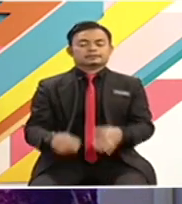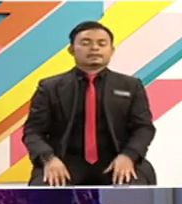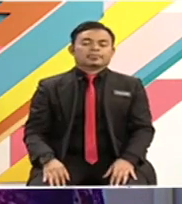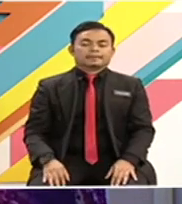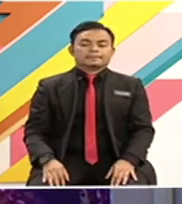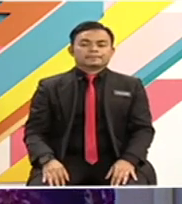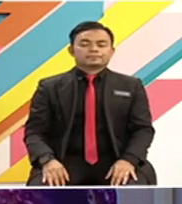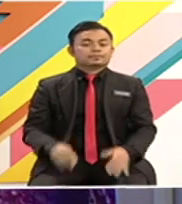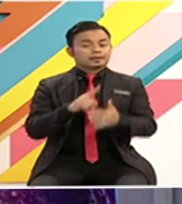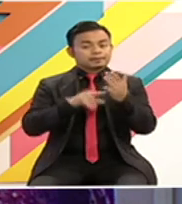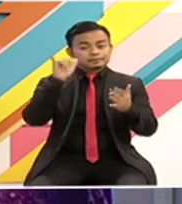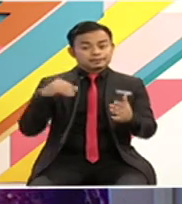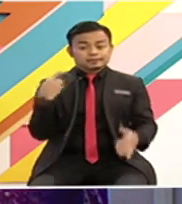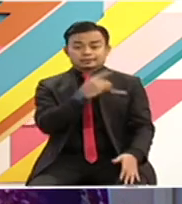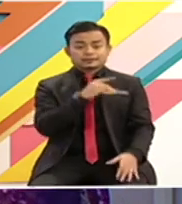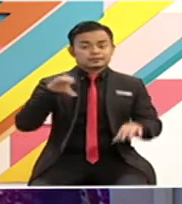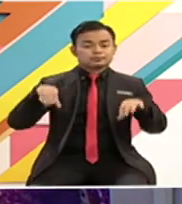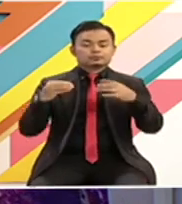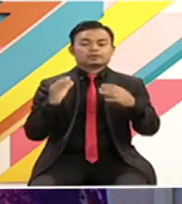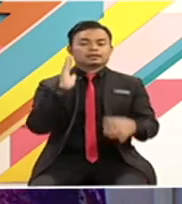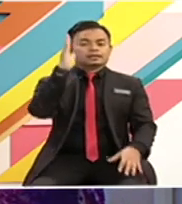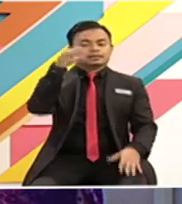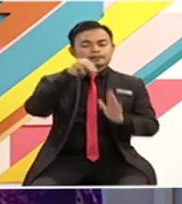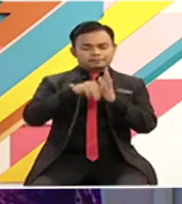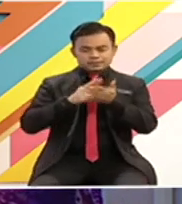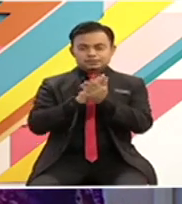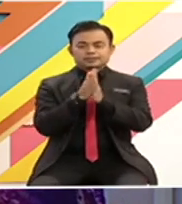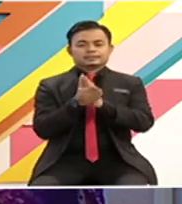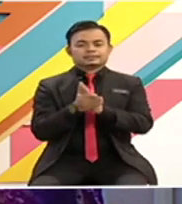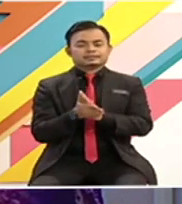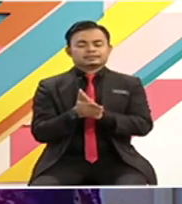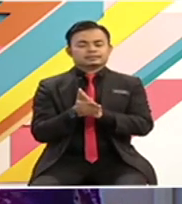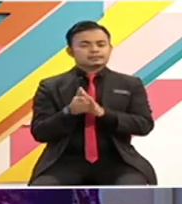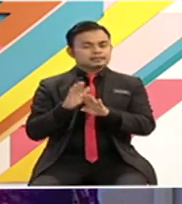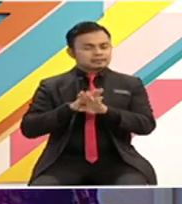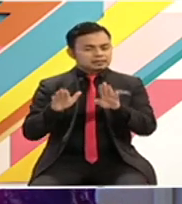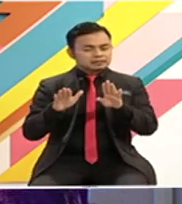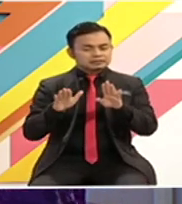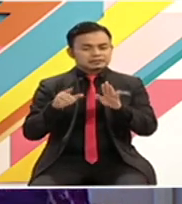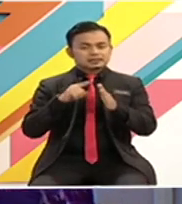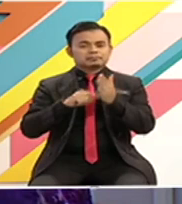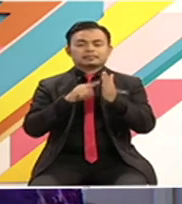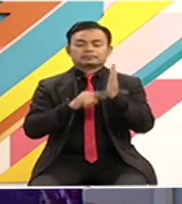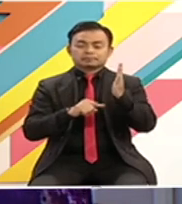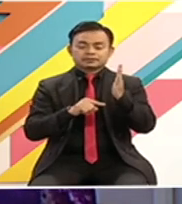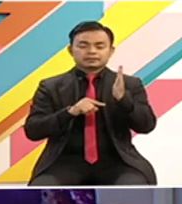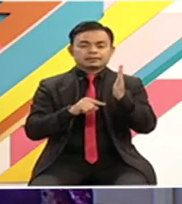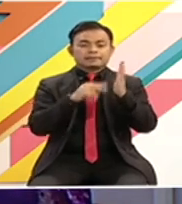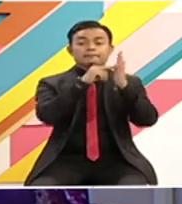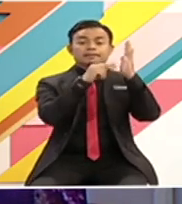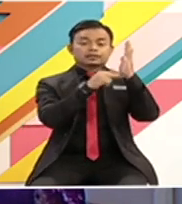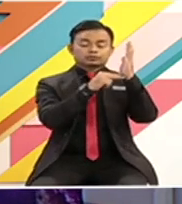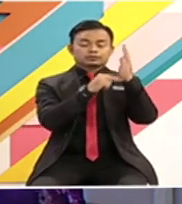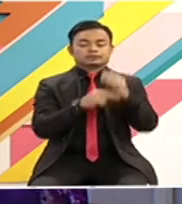karena aku punya kita buat Nanti akan menjadi Ah iya dia tak ada satu syarat jadi yang penting kita kena